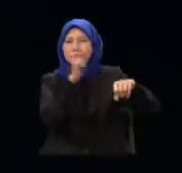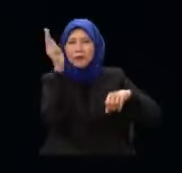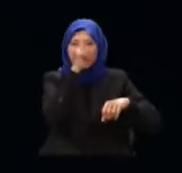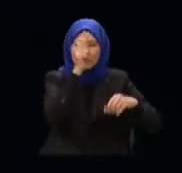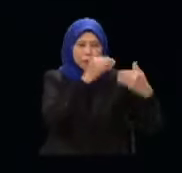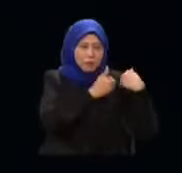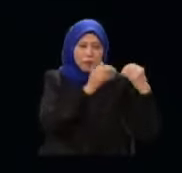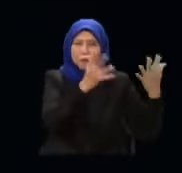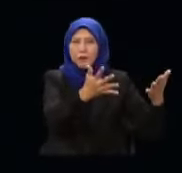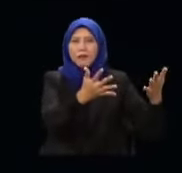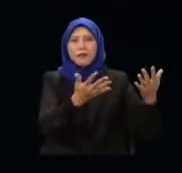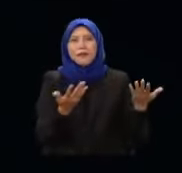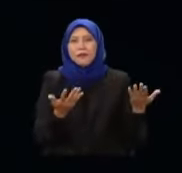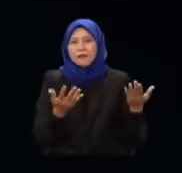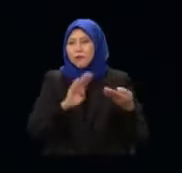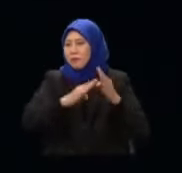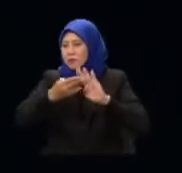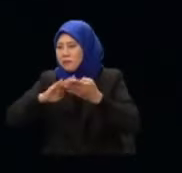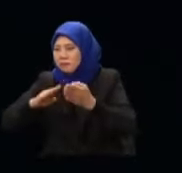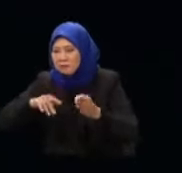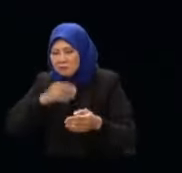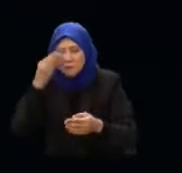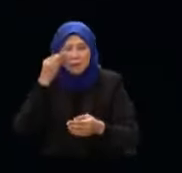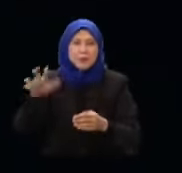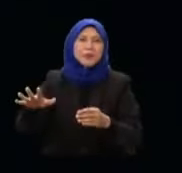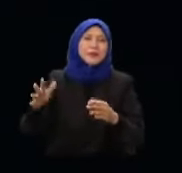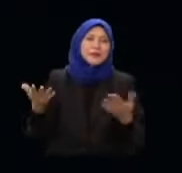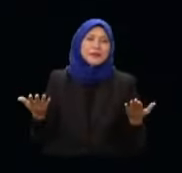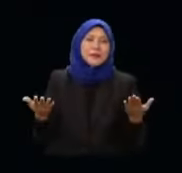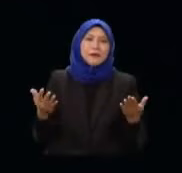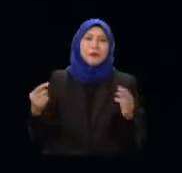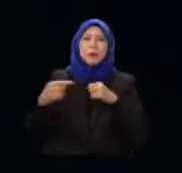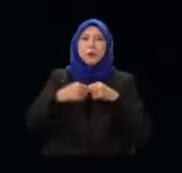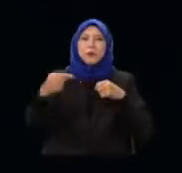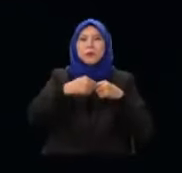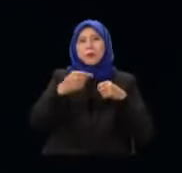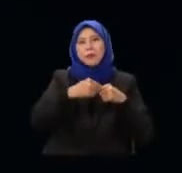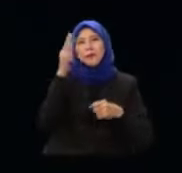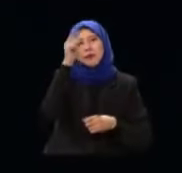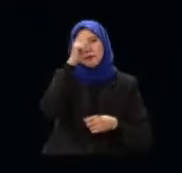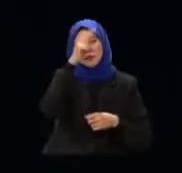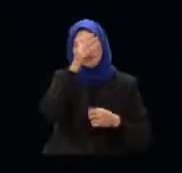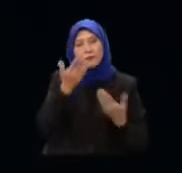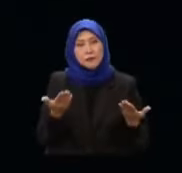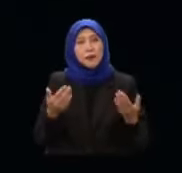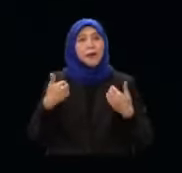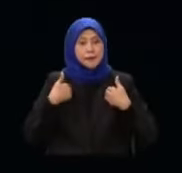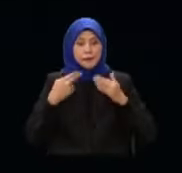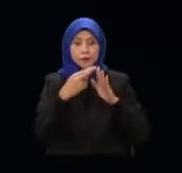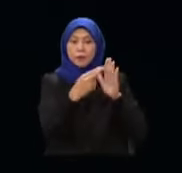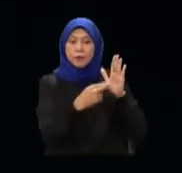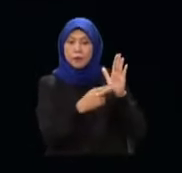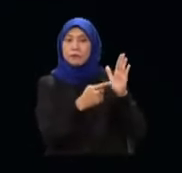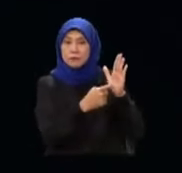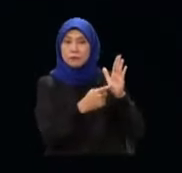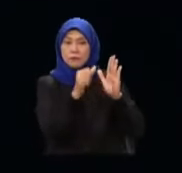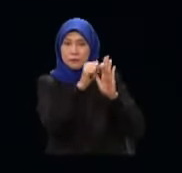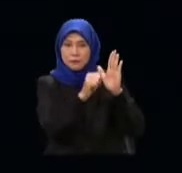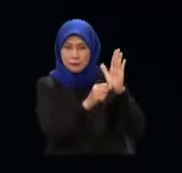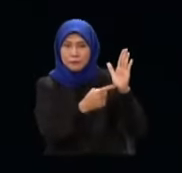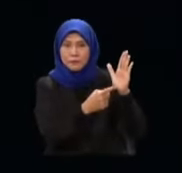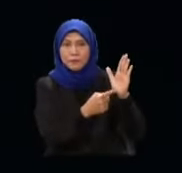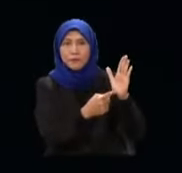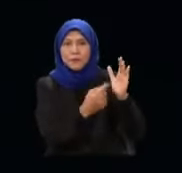tidak peduli akan community news dan sebagainya jadi saya label adab runtuhkan atau undang-undang ini